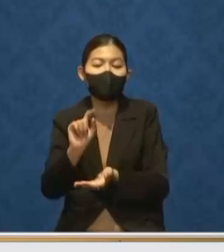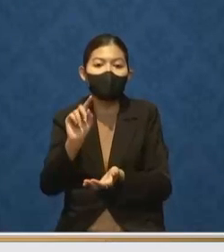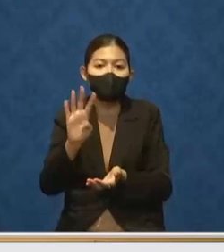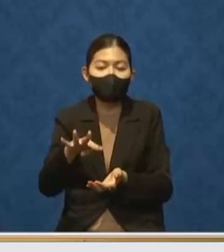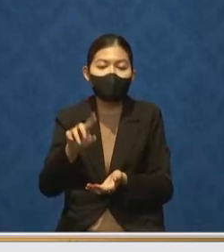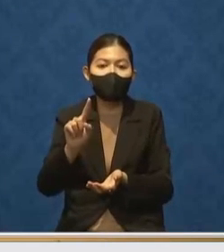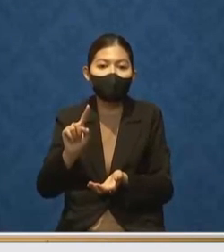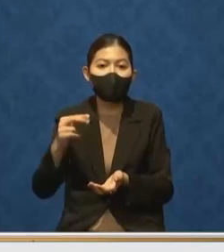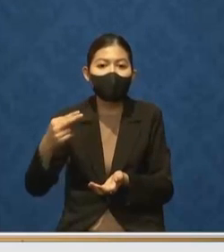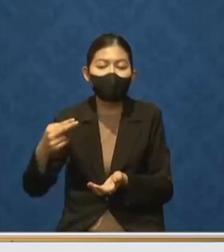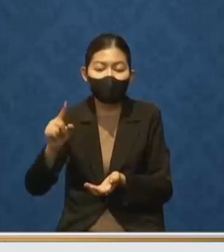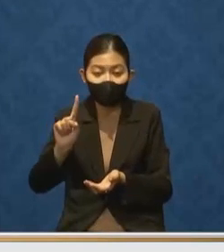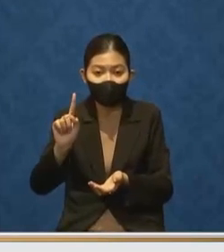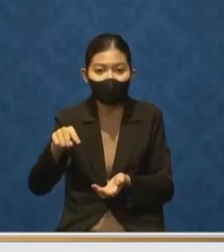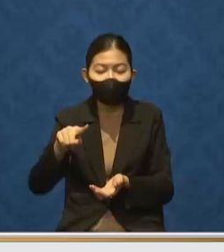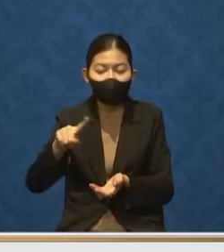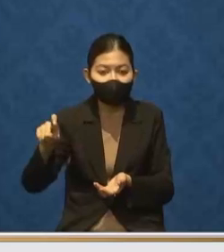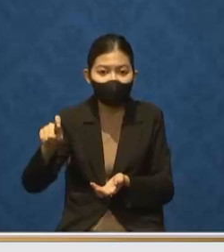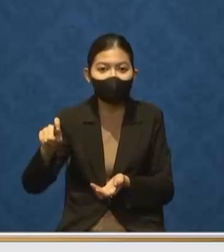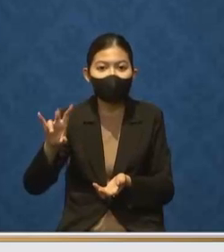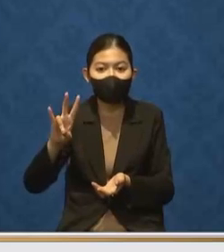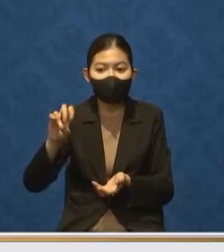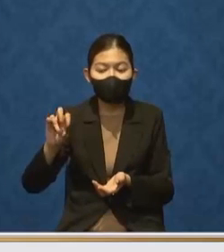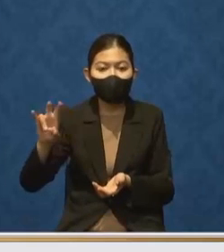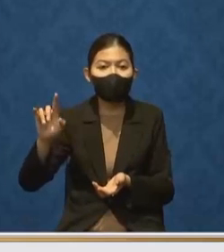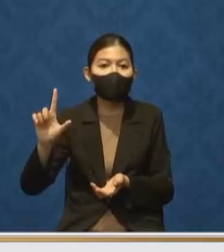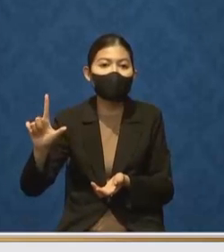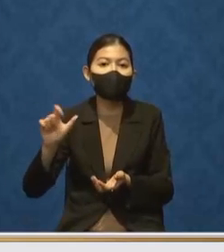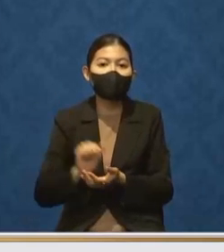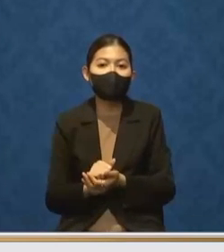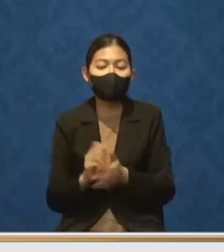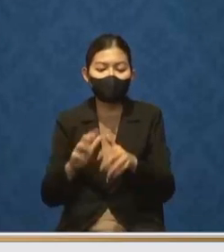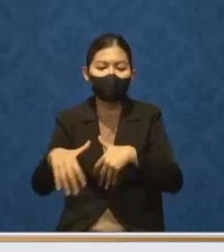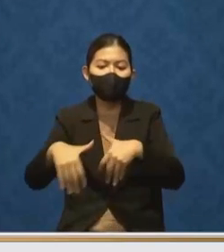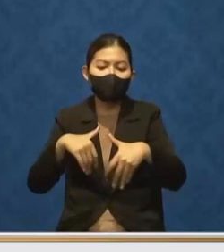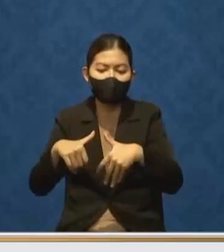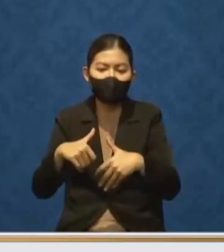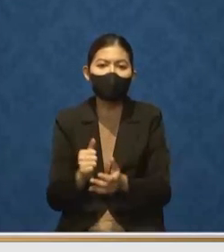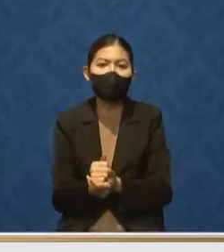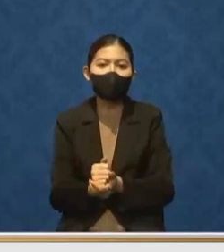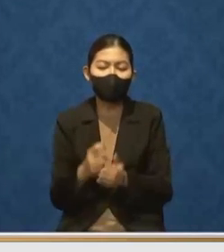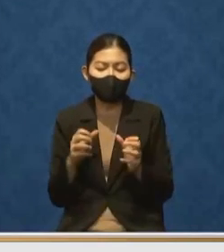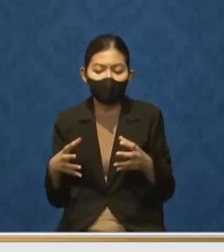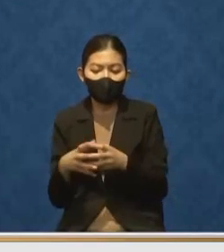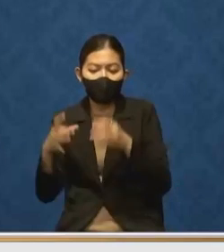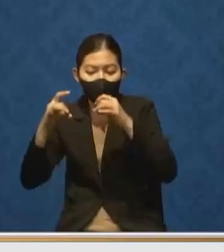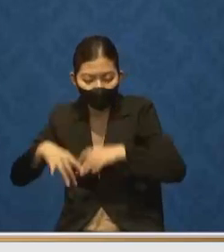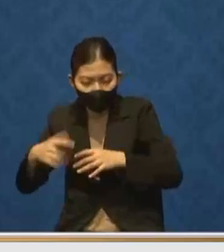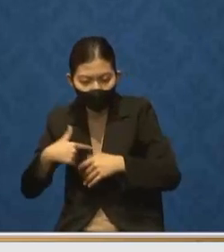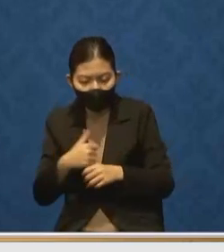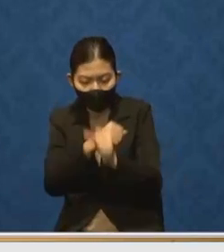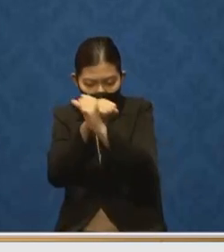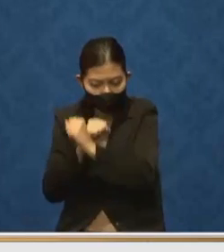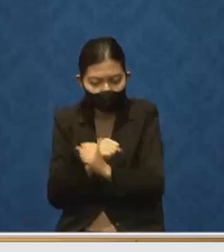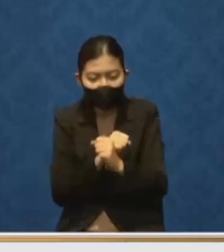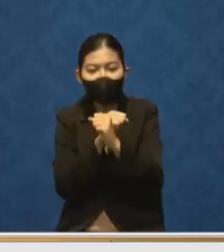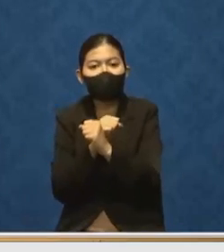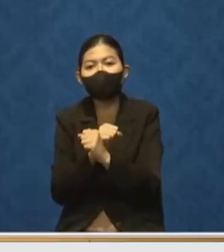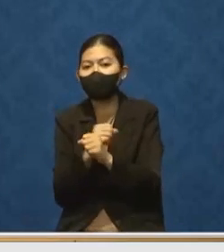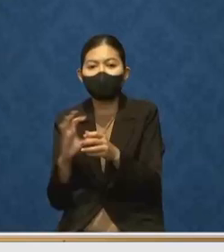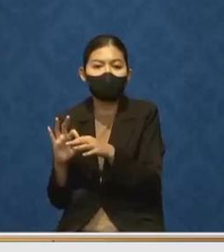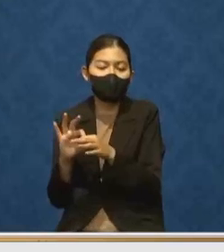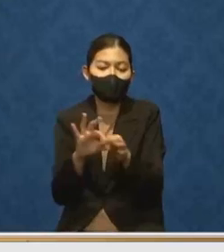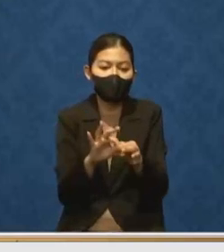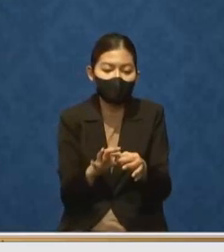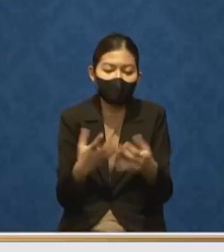4,188.2 ล้านบาทเพื่อให้เด็กเยาวชนผู้ใช้แรงงานและประชาชนกลุ่มเสี่ยงมีภูมิคุ้มกันภัยจากยาเสพติดไม่ไปเกี่ยวข้องกับยาเส